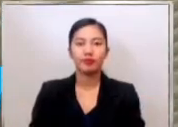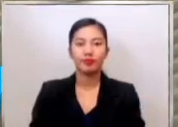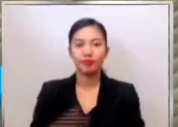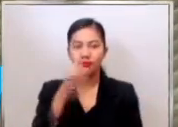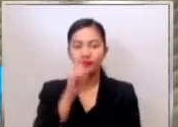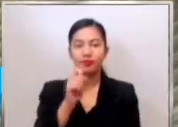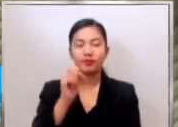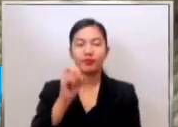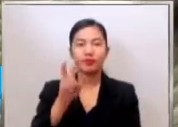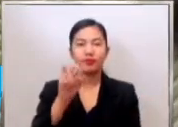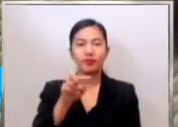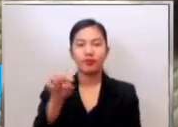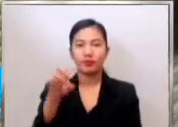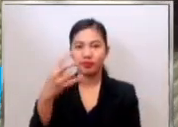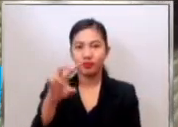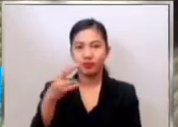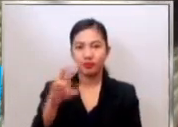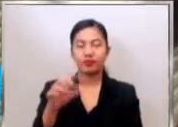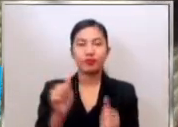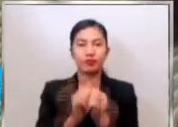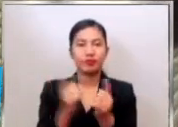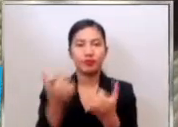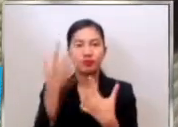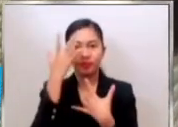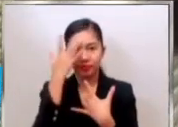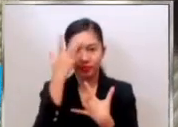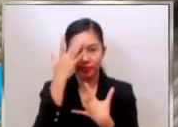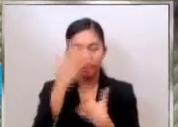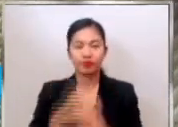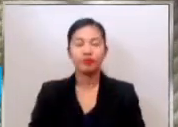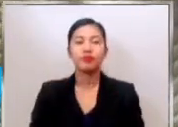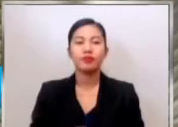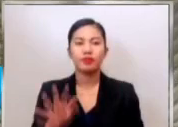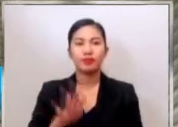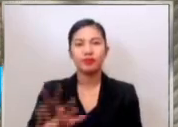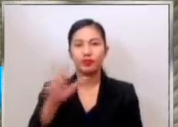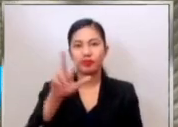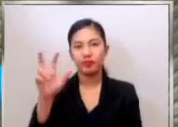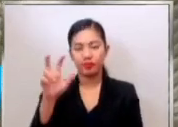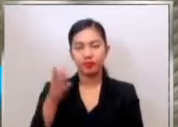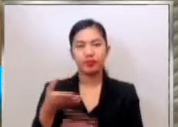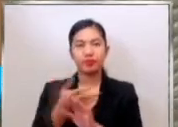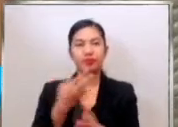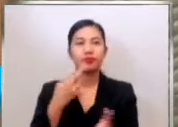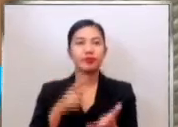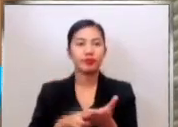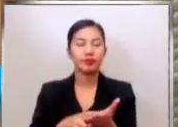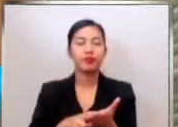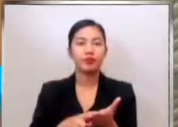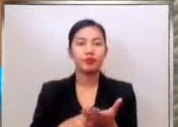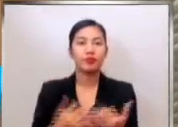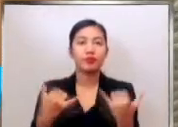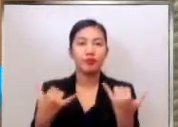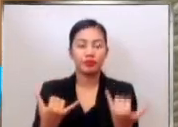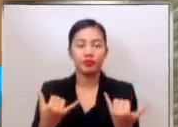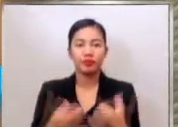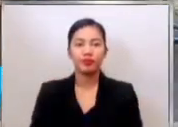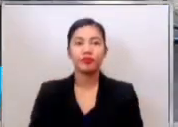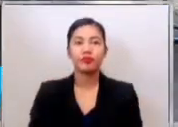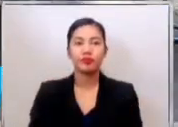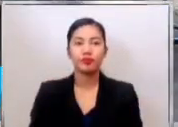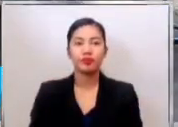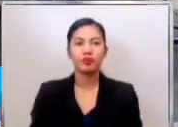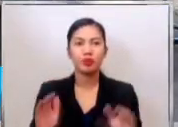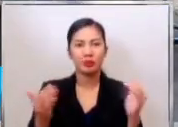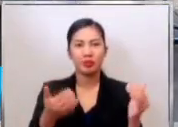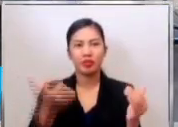17 na may comorbidity. Mahigit 300 ang naka-pre-register sa vaccination ngayong araw. Di gaya sa ibang mga syudad sa Metro